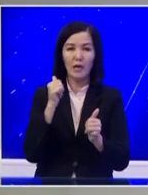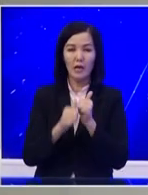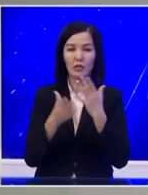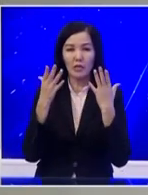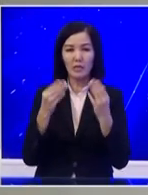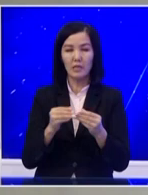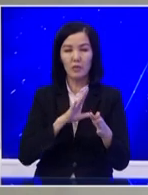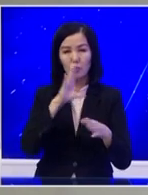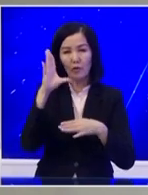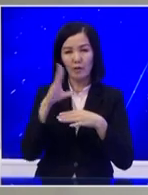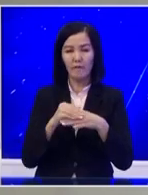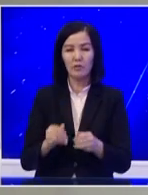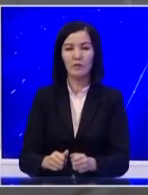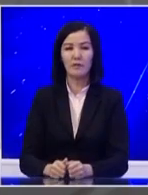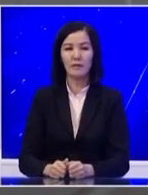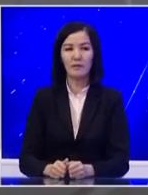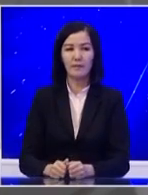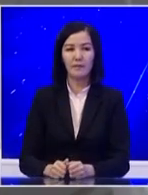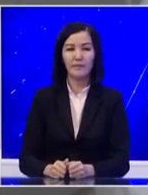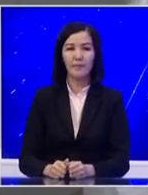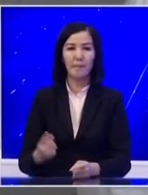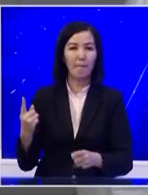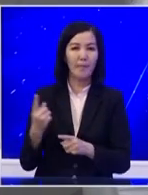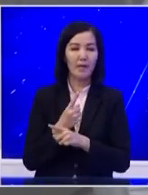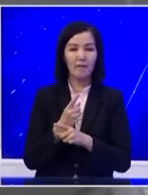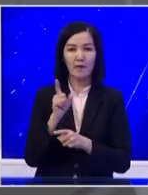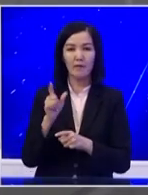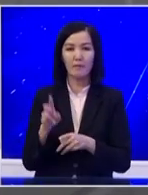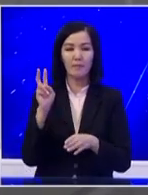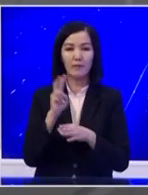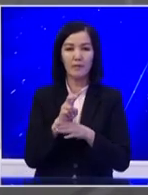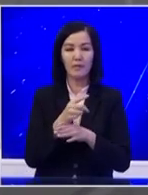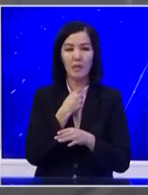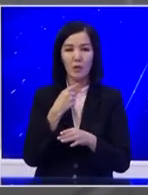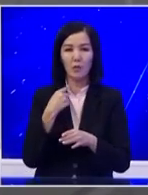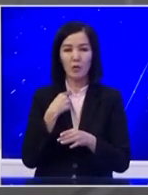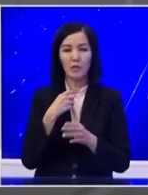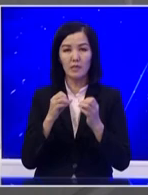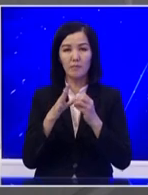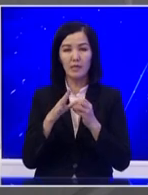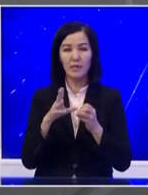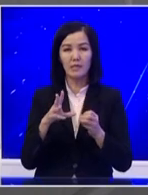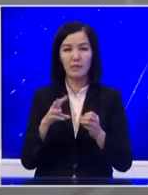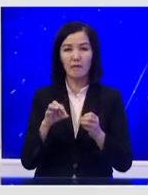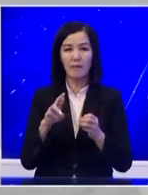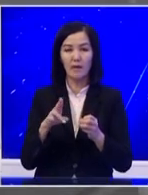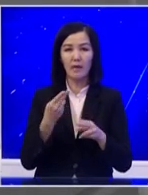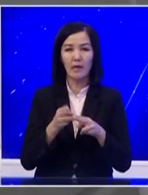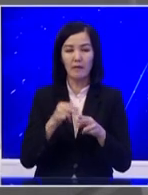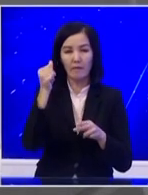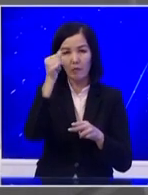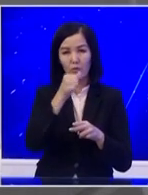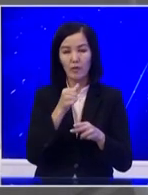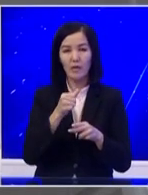практически круглосуточно. Первые пациенты пришли именно в военный госпиталь города Талдыкурган с 15 мая текущего года. В период